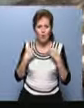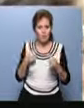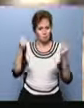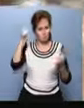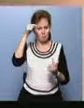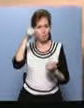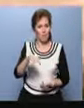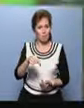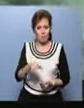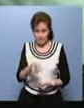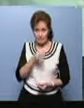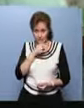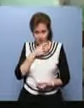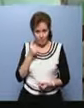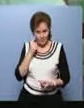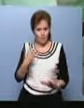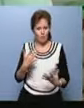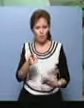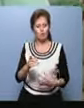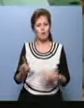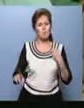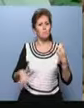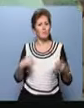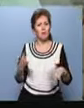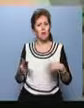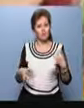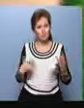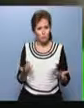да? Ага. Тут еще привередничает. Да, да,